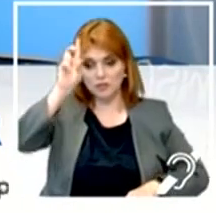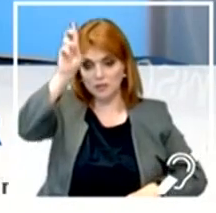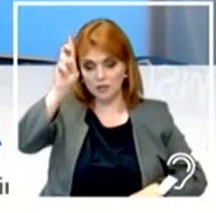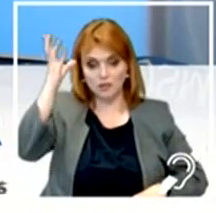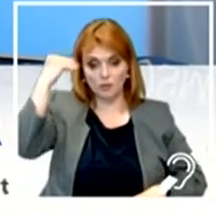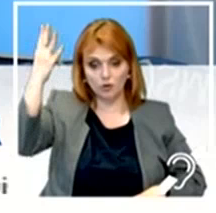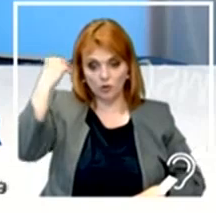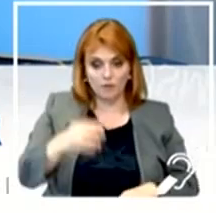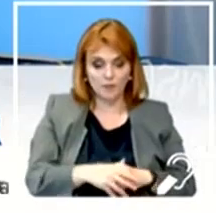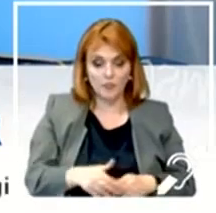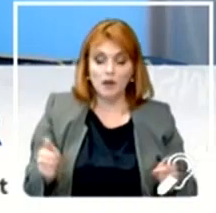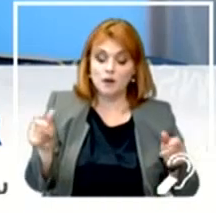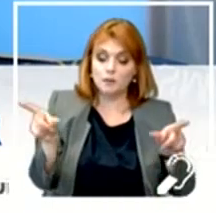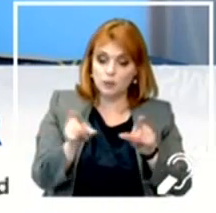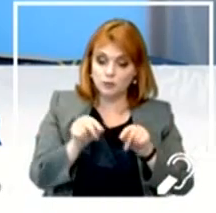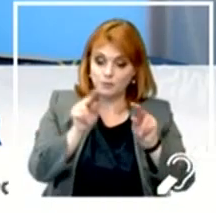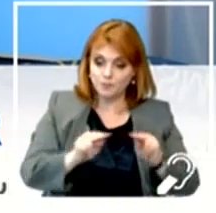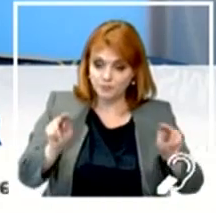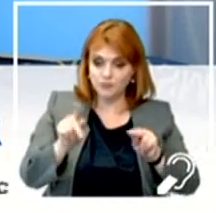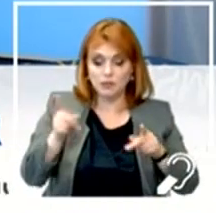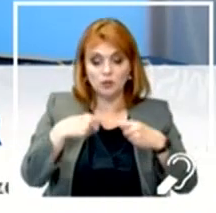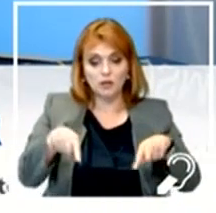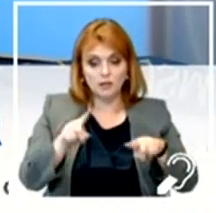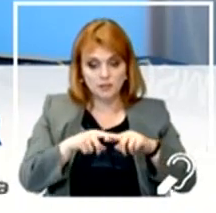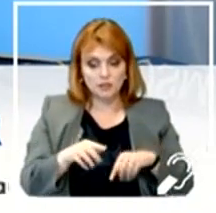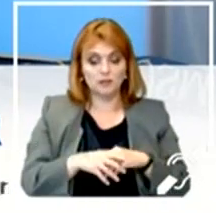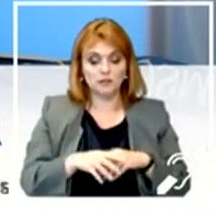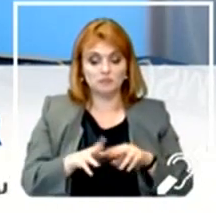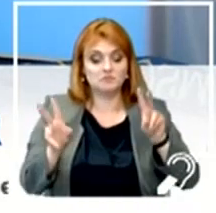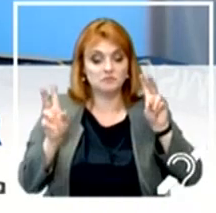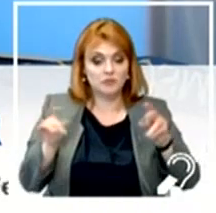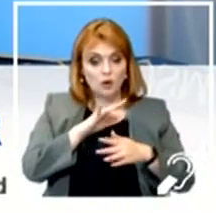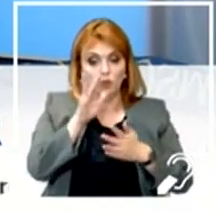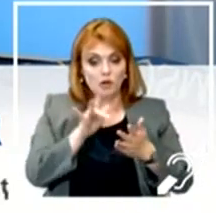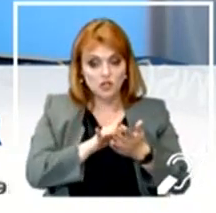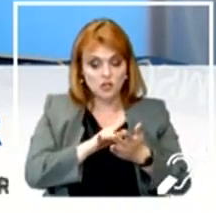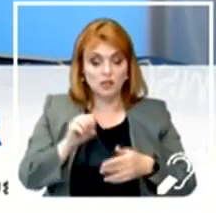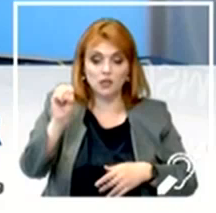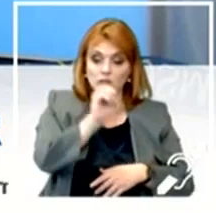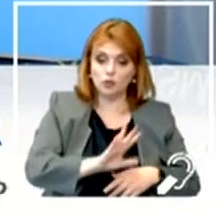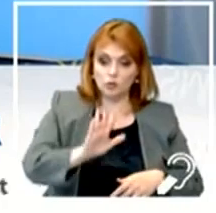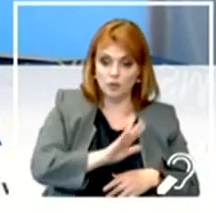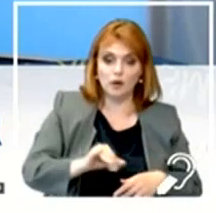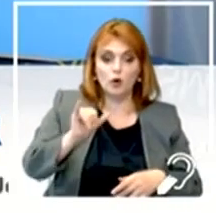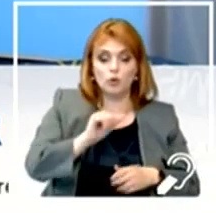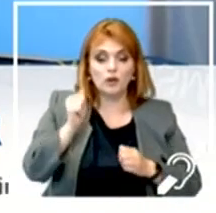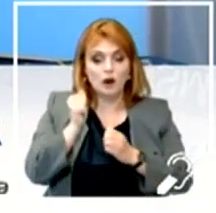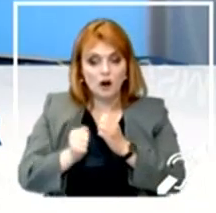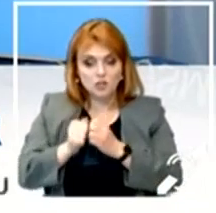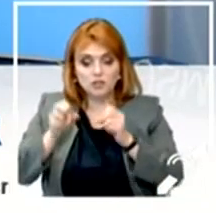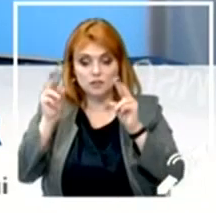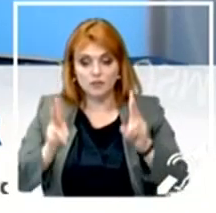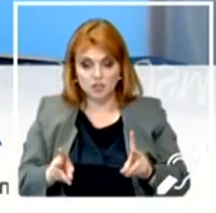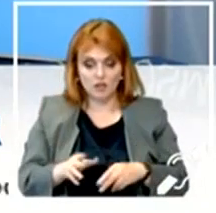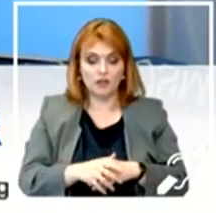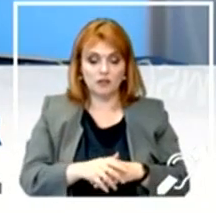Moldova. Împreună cu profesorii ei au organizat în premieră Orășelul European Universitar, unde fiecare facultate are un stand ce